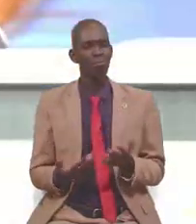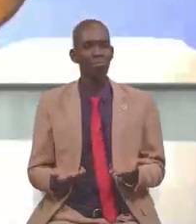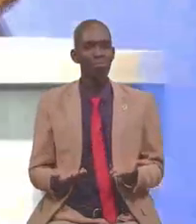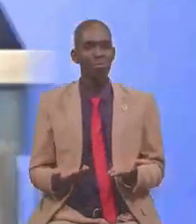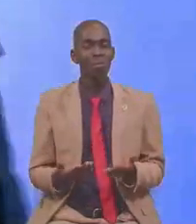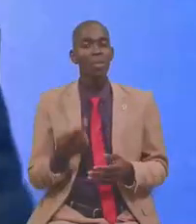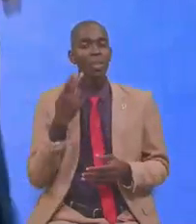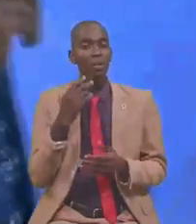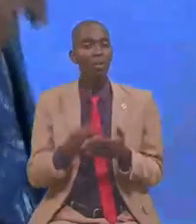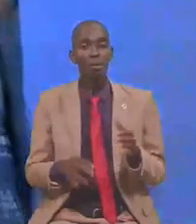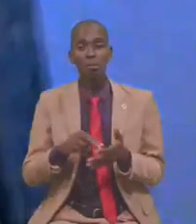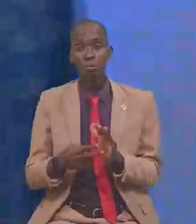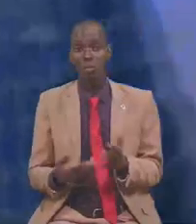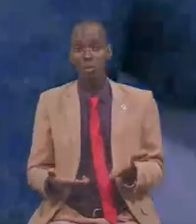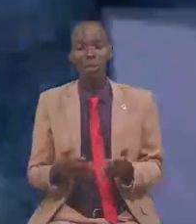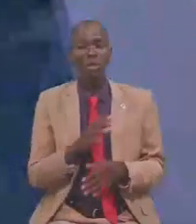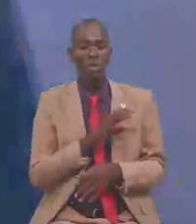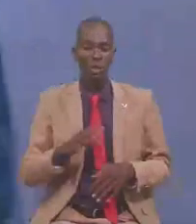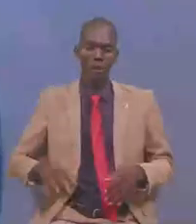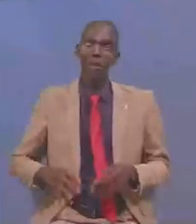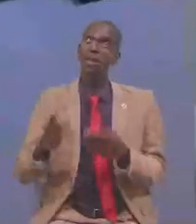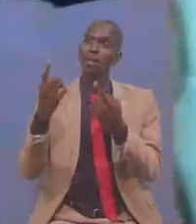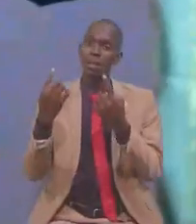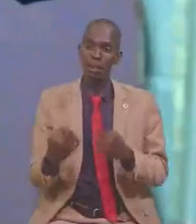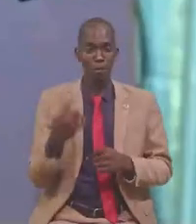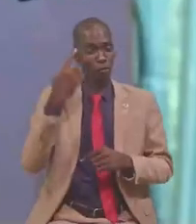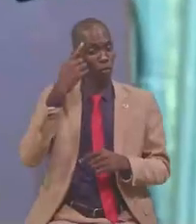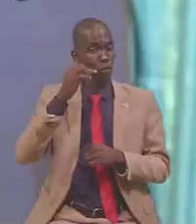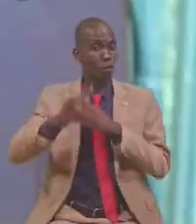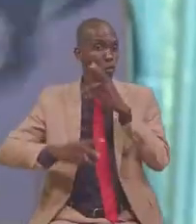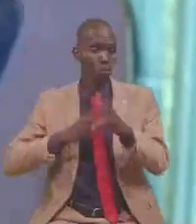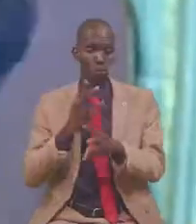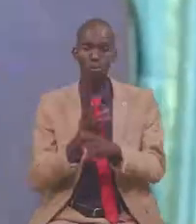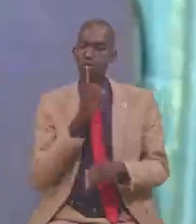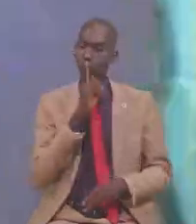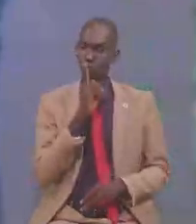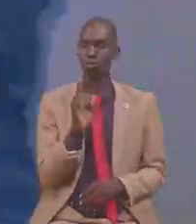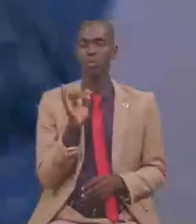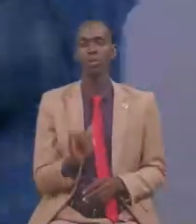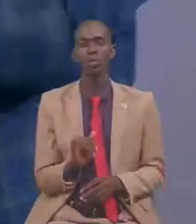Christ est venu pour le monde sans doute,